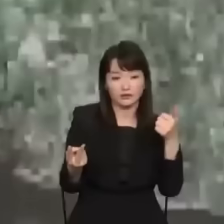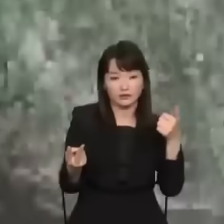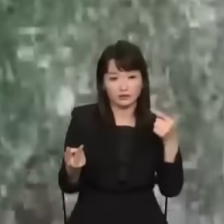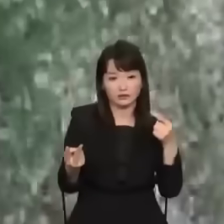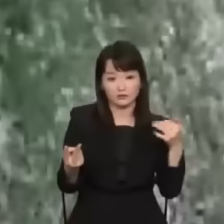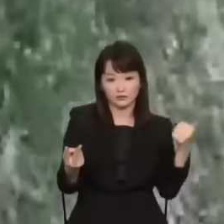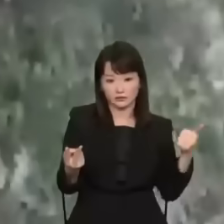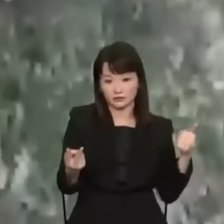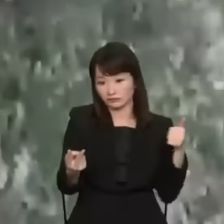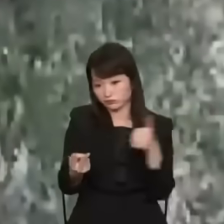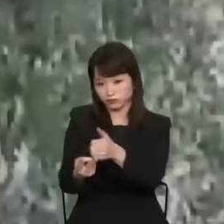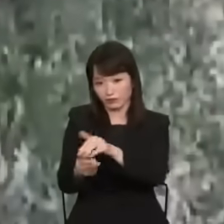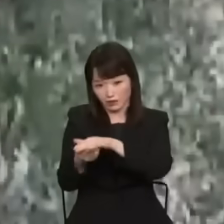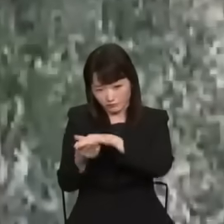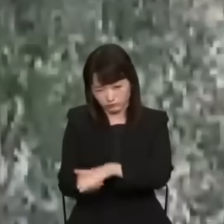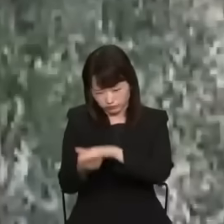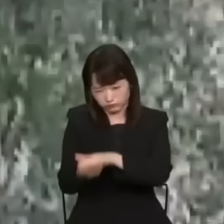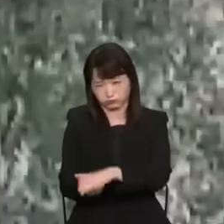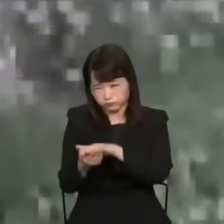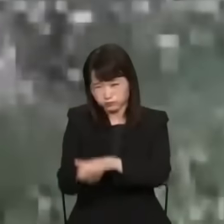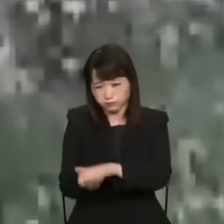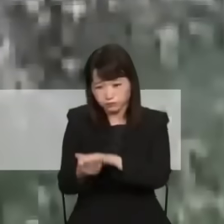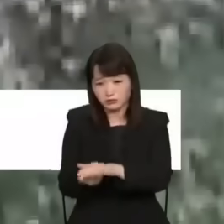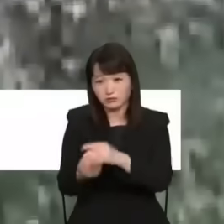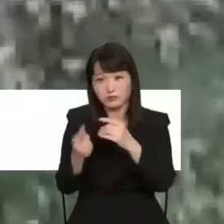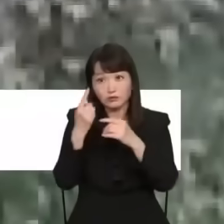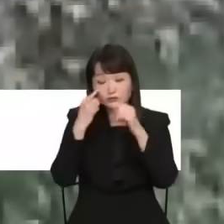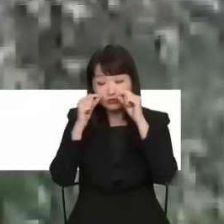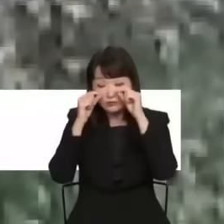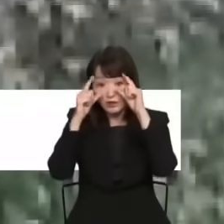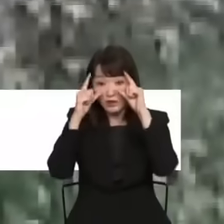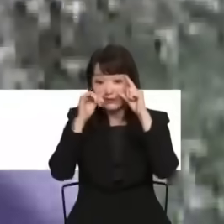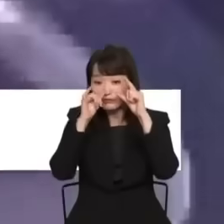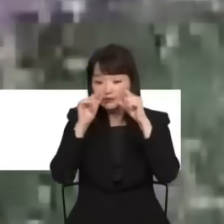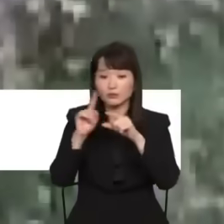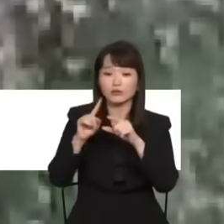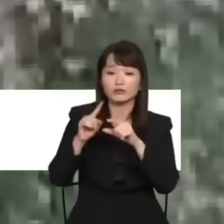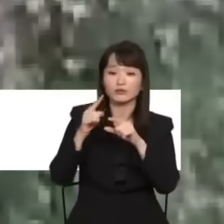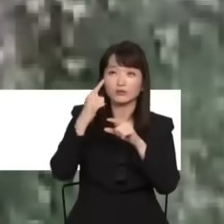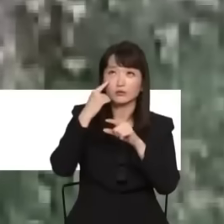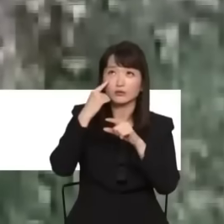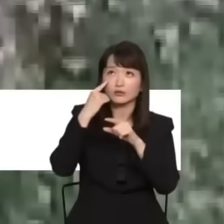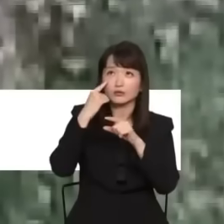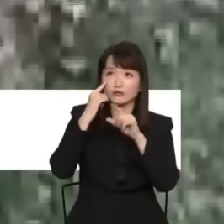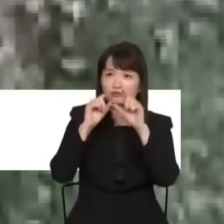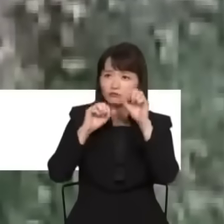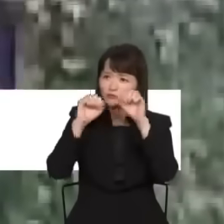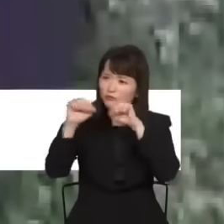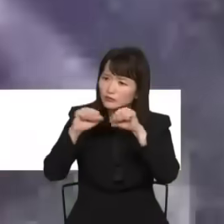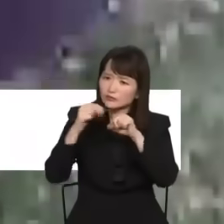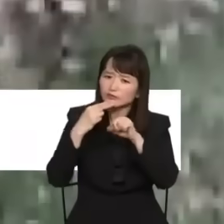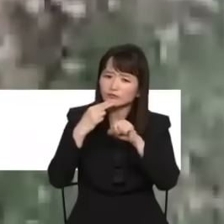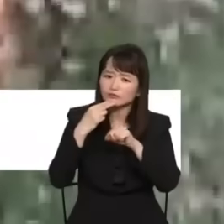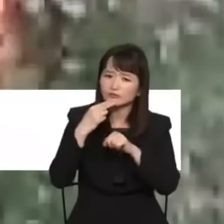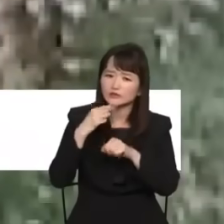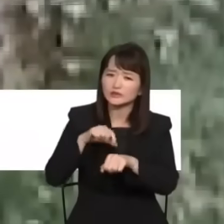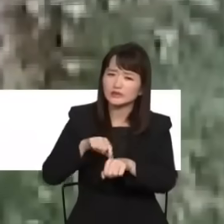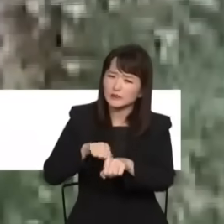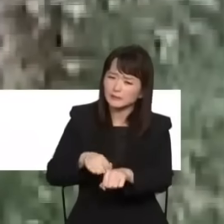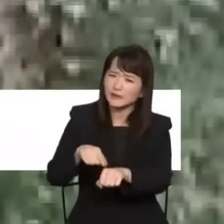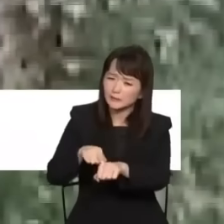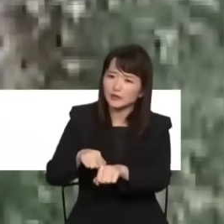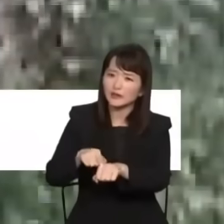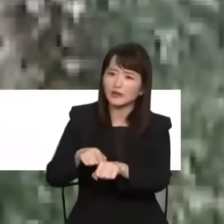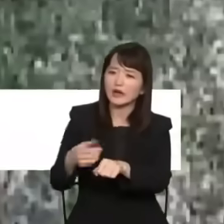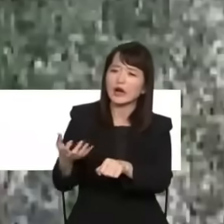바로 심폐소생술을 하기 시작합니다. 눈도 뜨고 있었는데 아무런 뭐 동공 반응도 없었고 제가 통증도 한번 줘봤는데 통증에